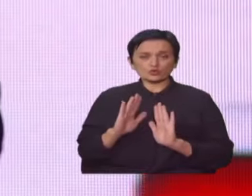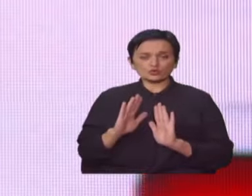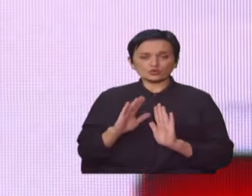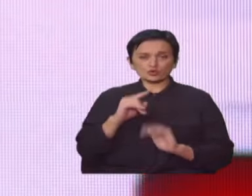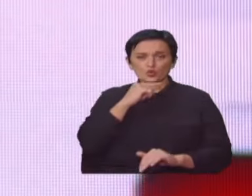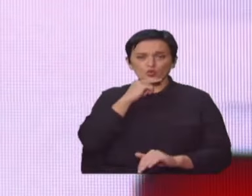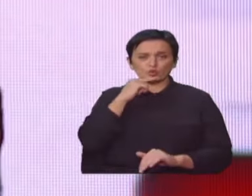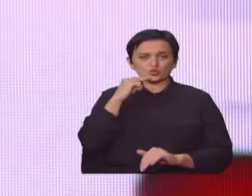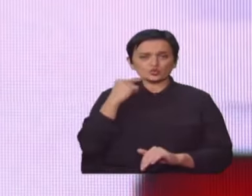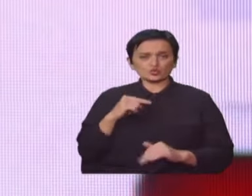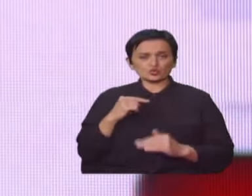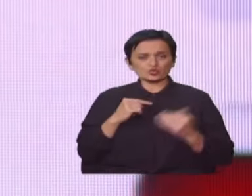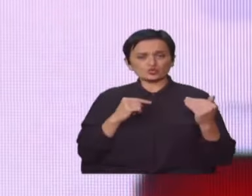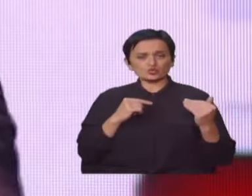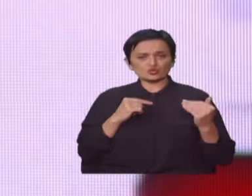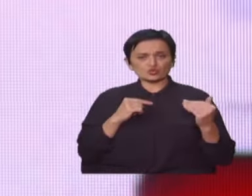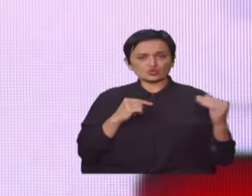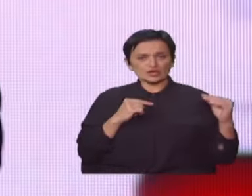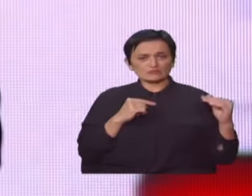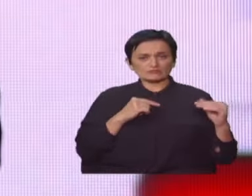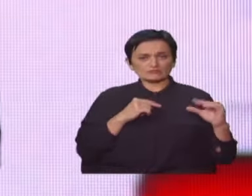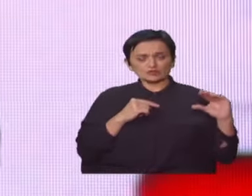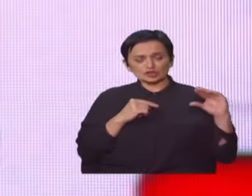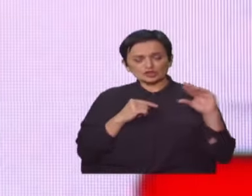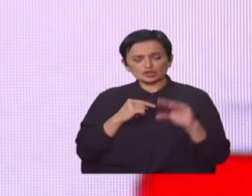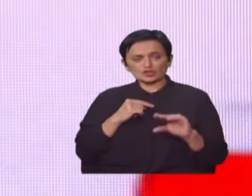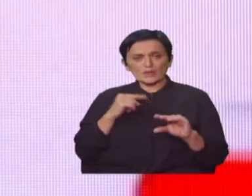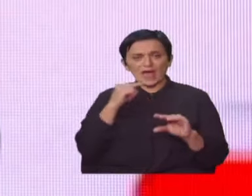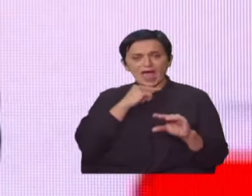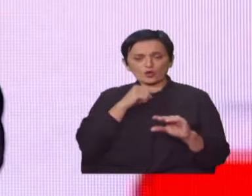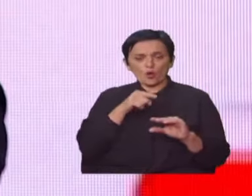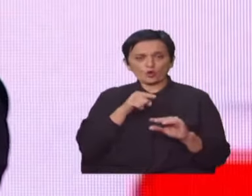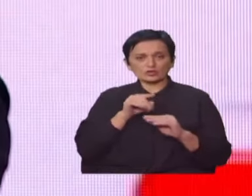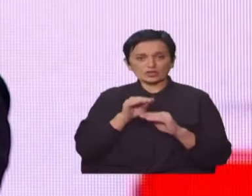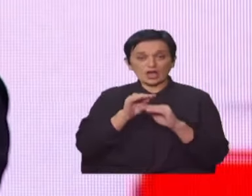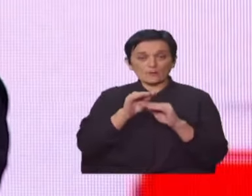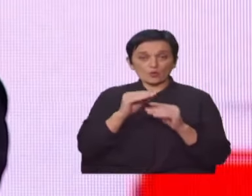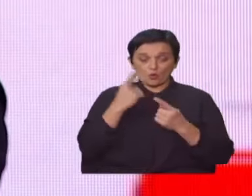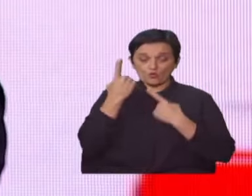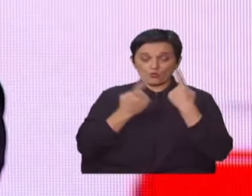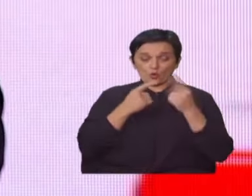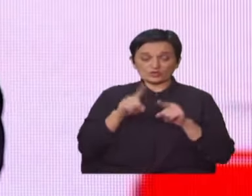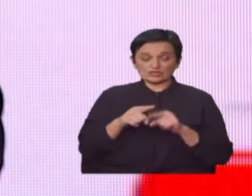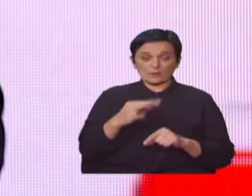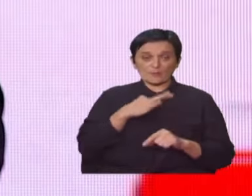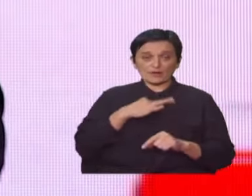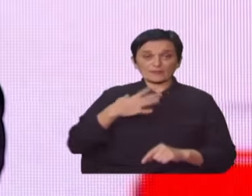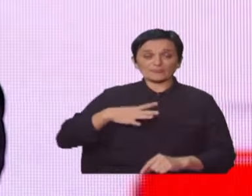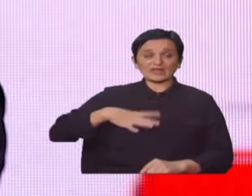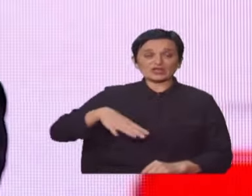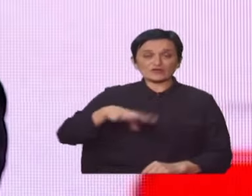რაღაც რუსული შემოდინებით გაზრდილი ეკონომიკა. მოცემულობა გვეუბნება იმას, რომ